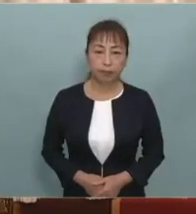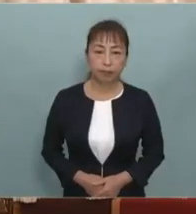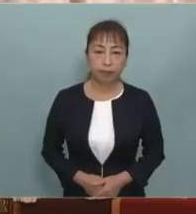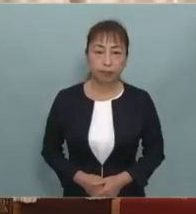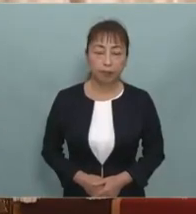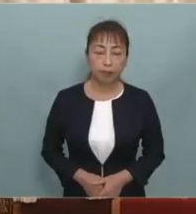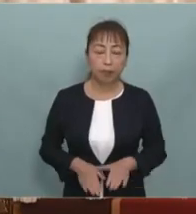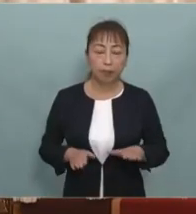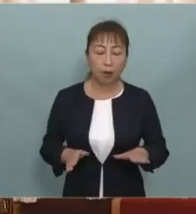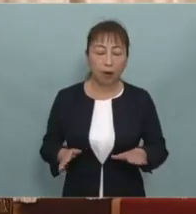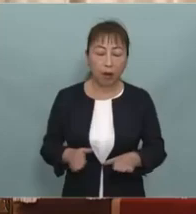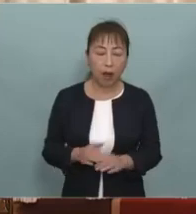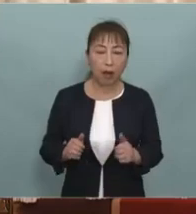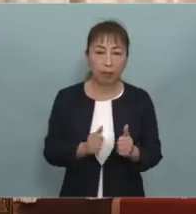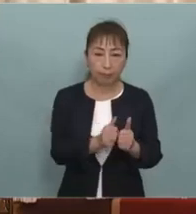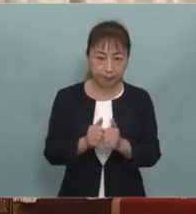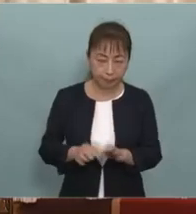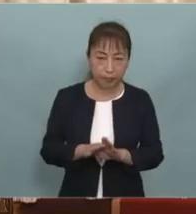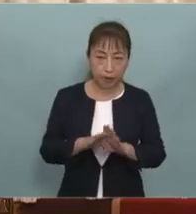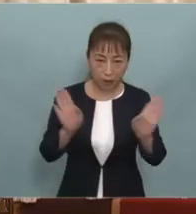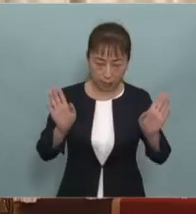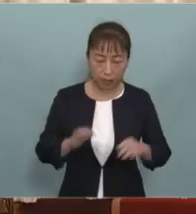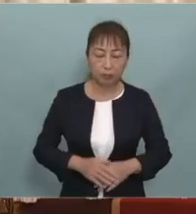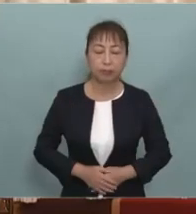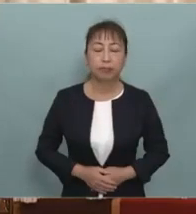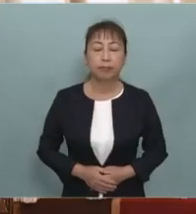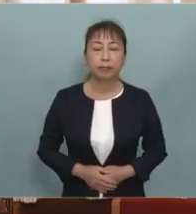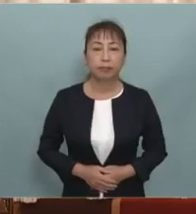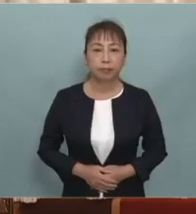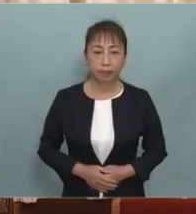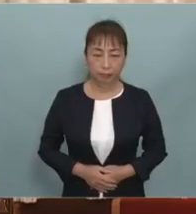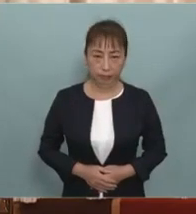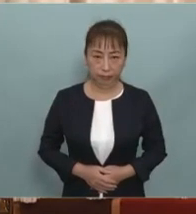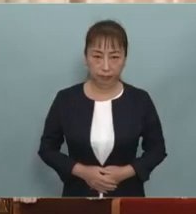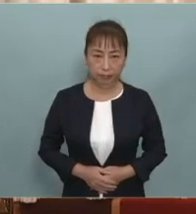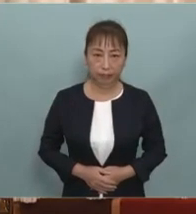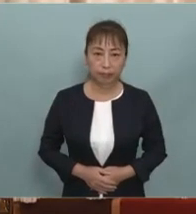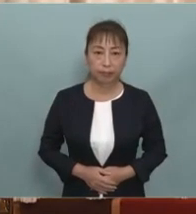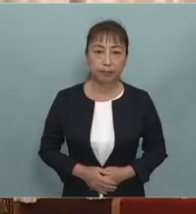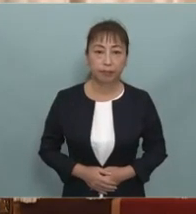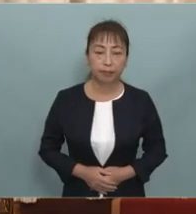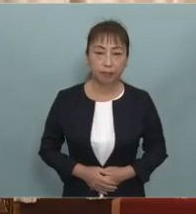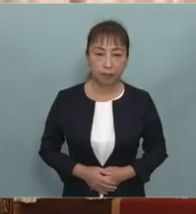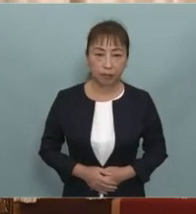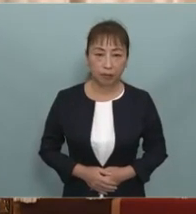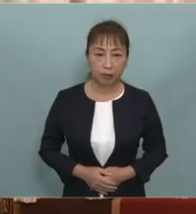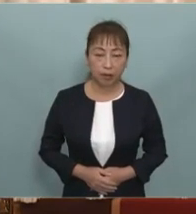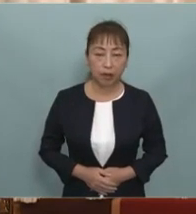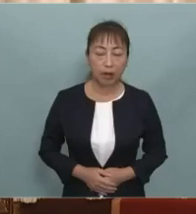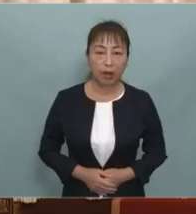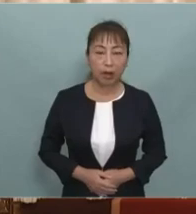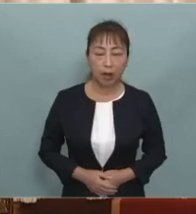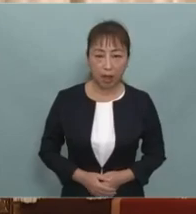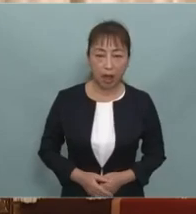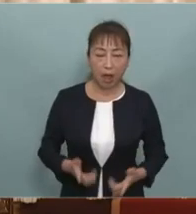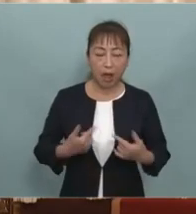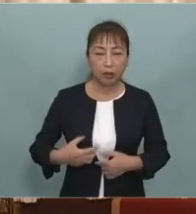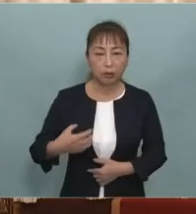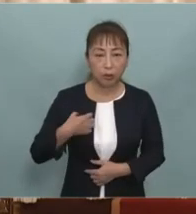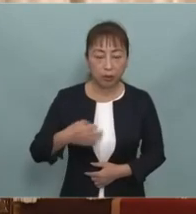これより会議を開きます日程第1常任委員長の